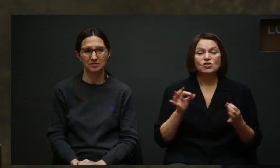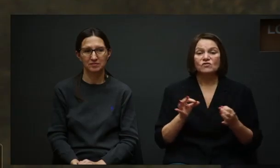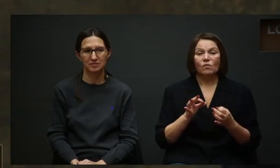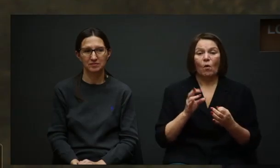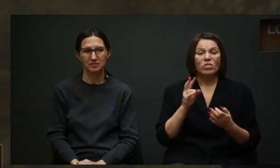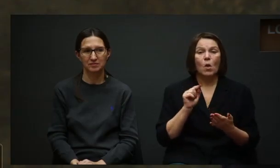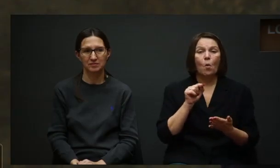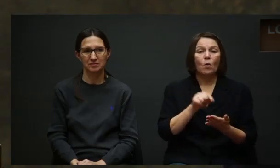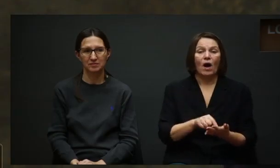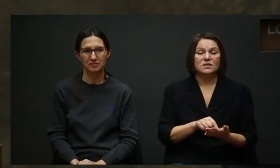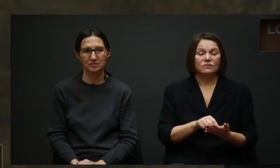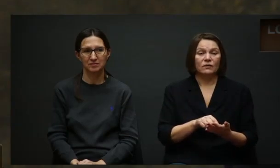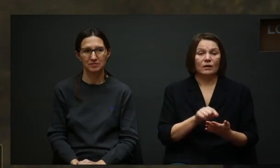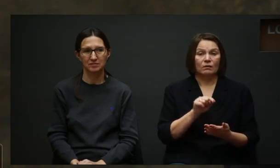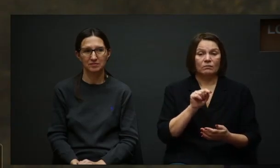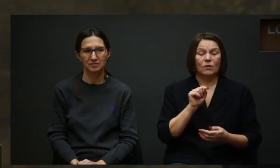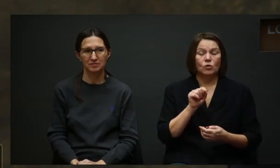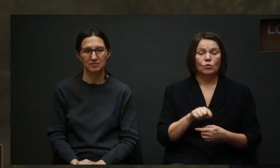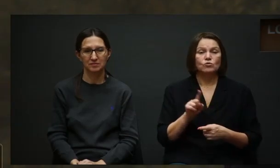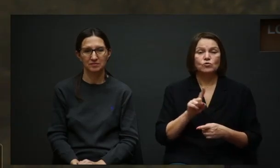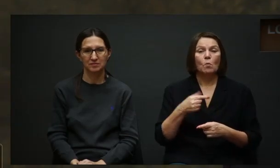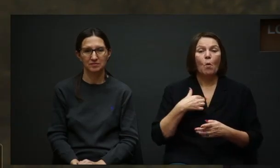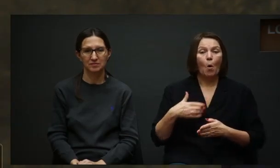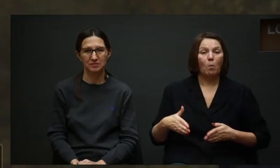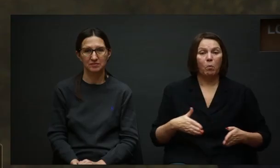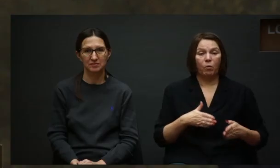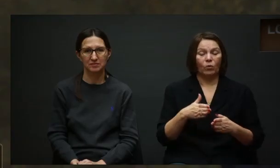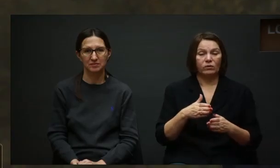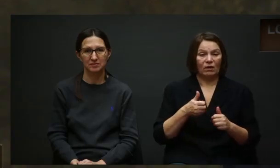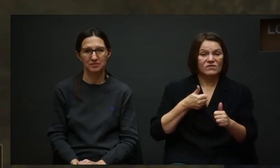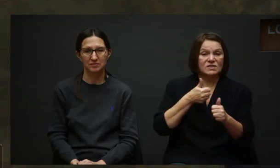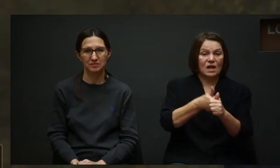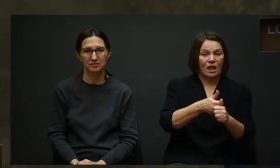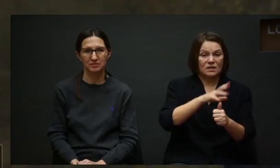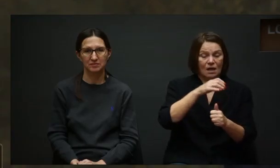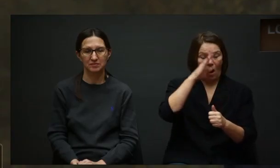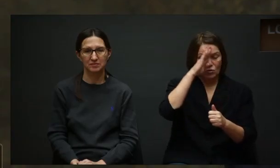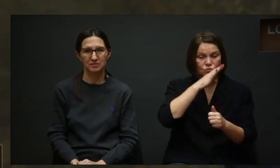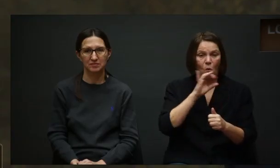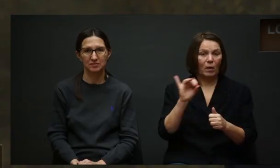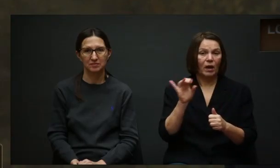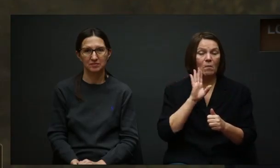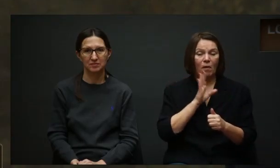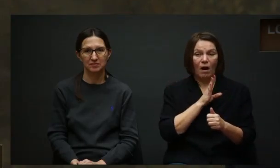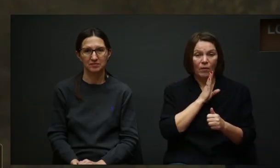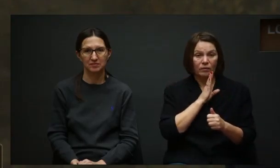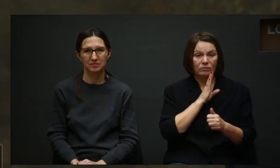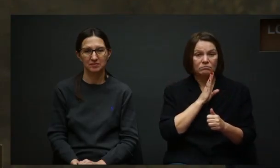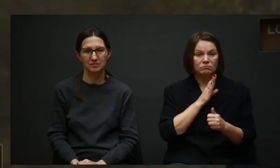то, что вот мой путь, он вслед за отцом и за мамой.